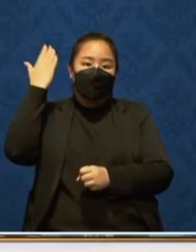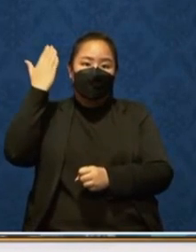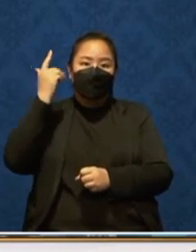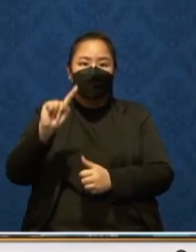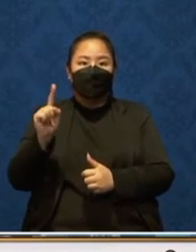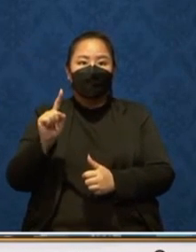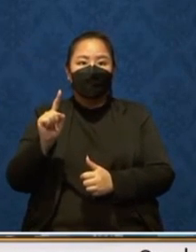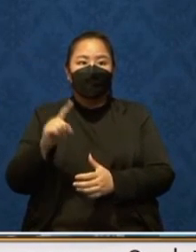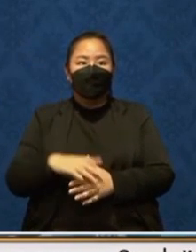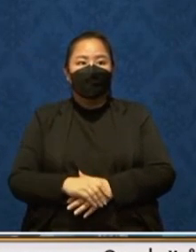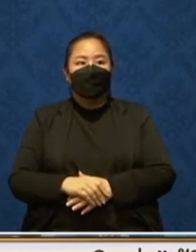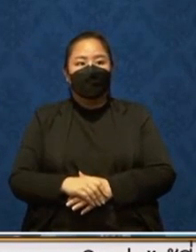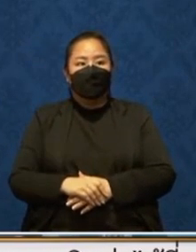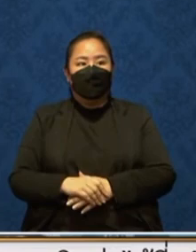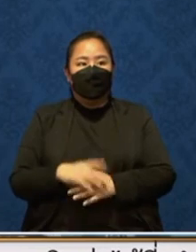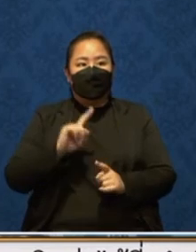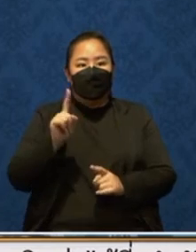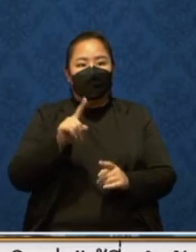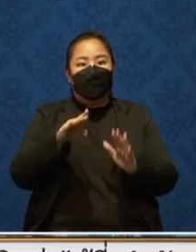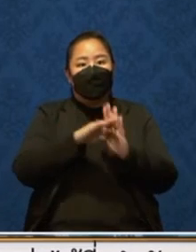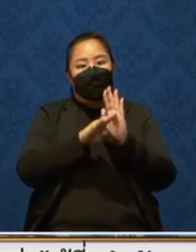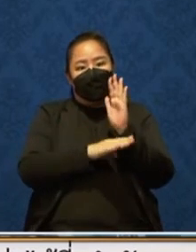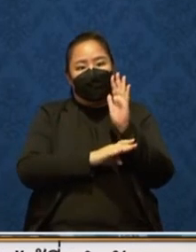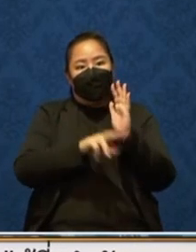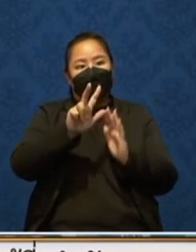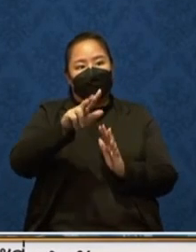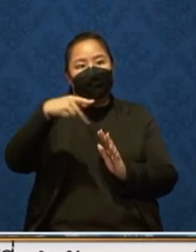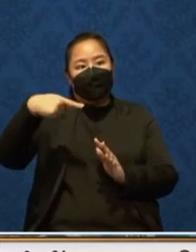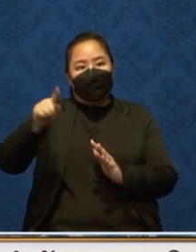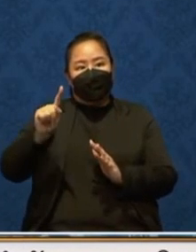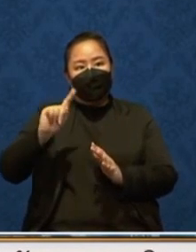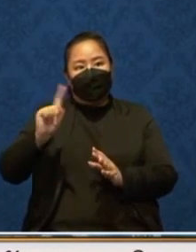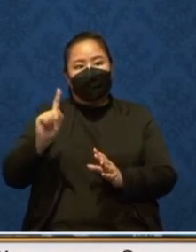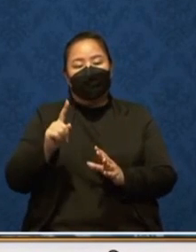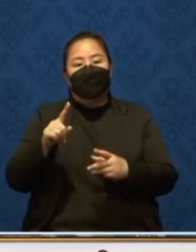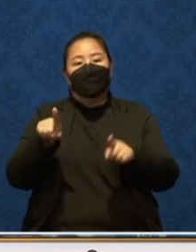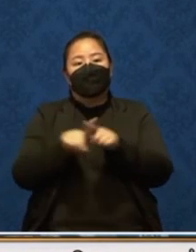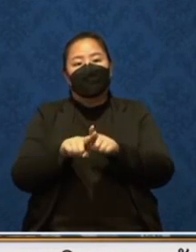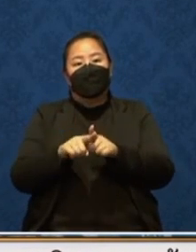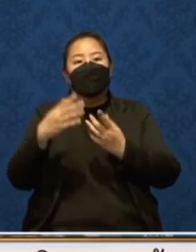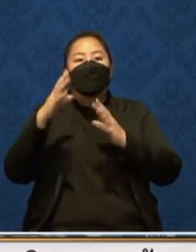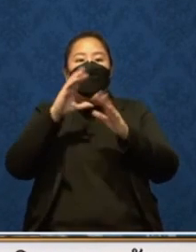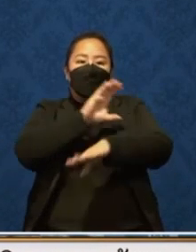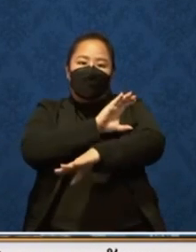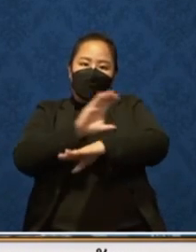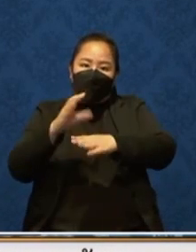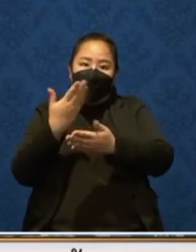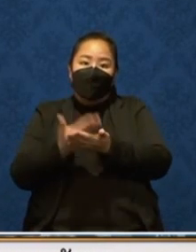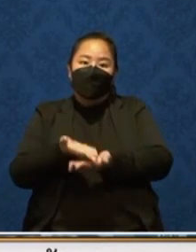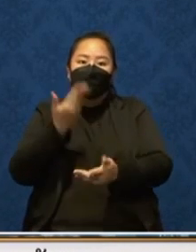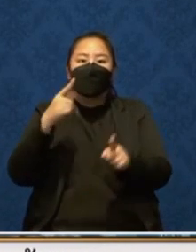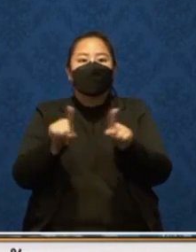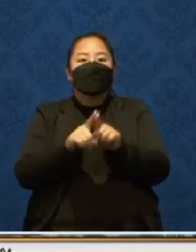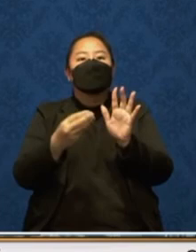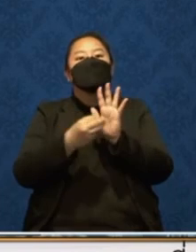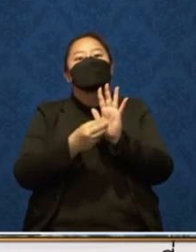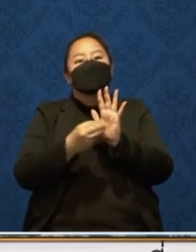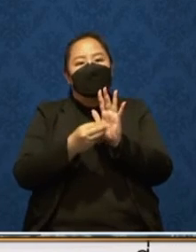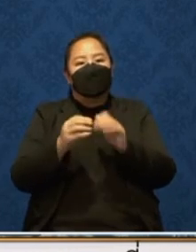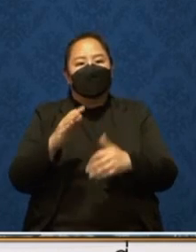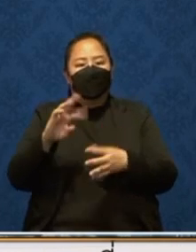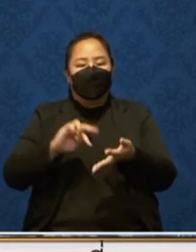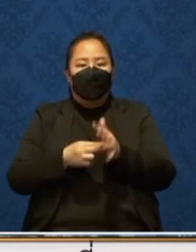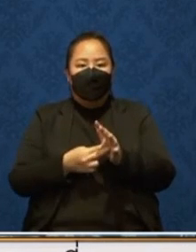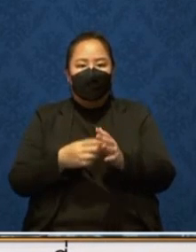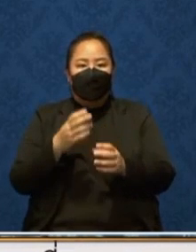องกระบวนการ 3 ปอกลบปัหาค่ารตฟ้แพงใกุเทพก็คมีกระบวนการปั่นต scalesปันครง